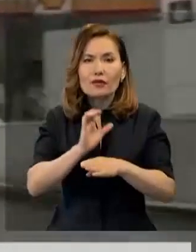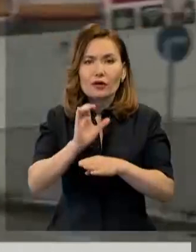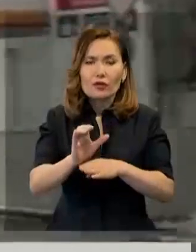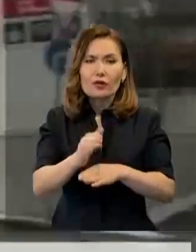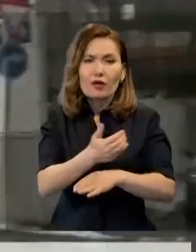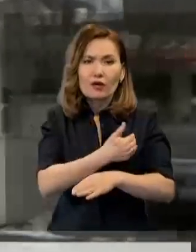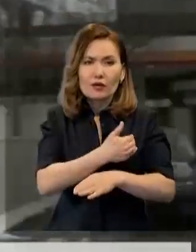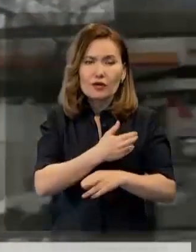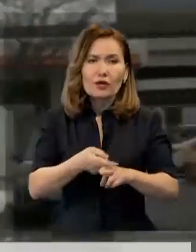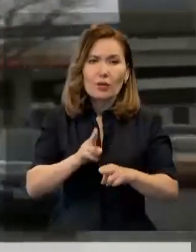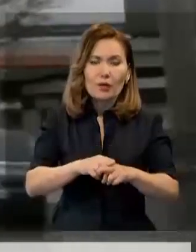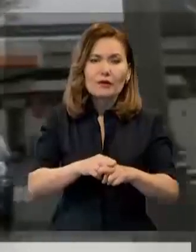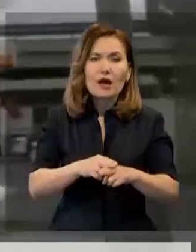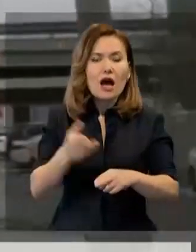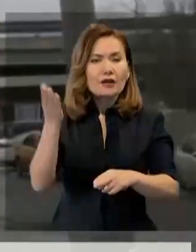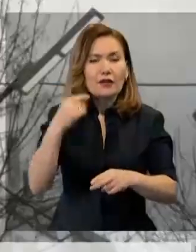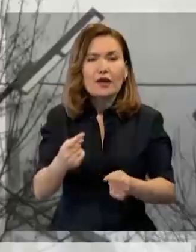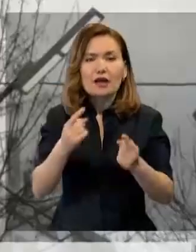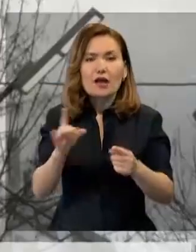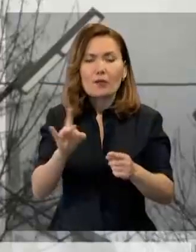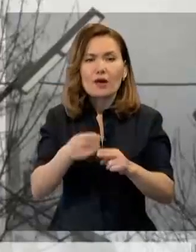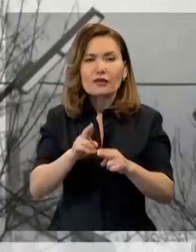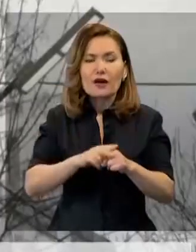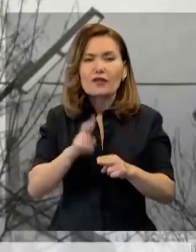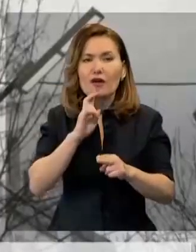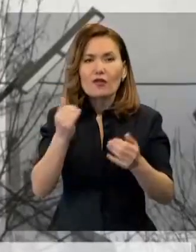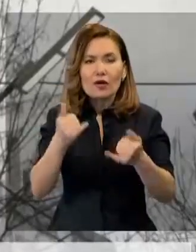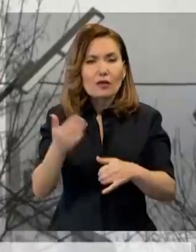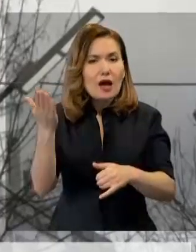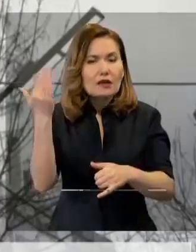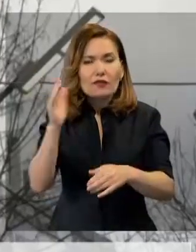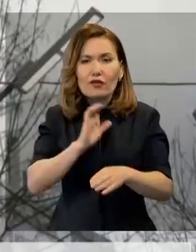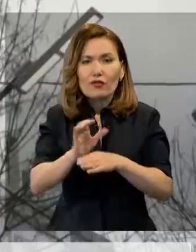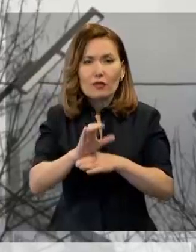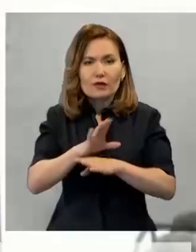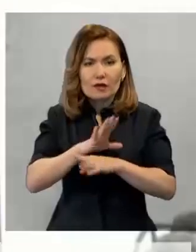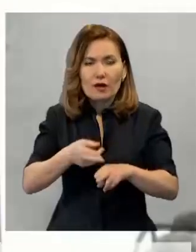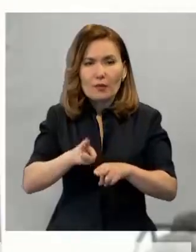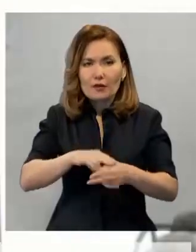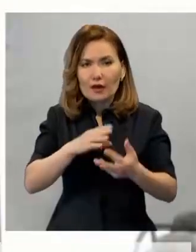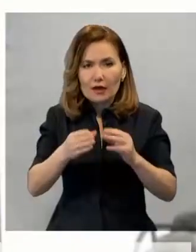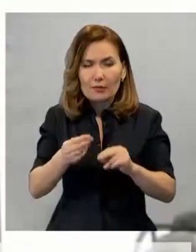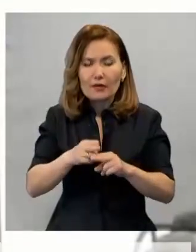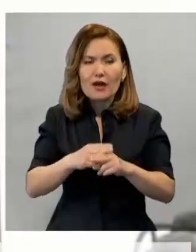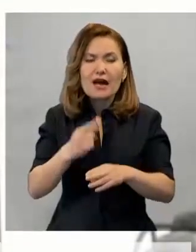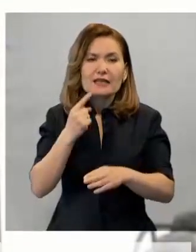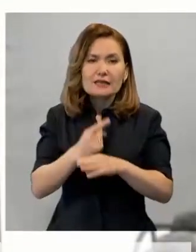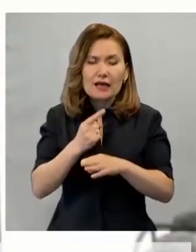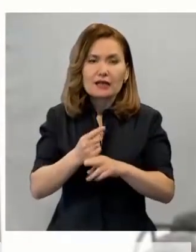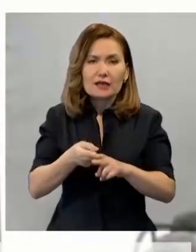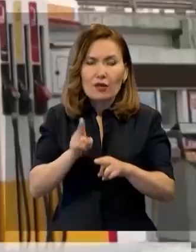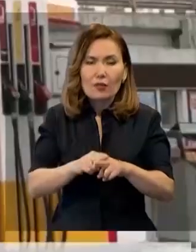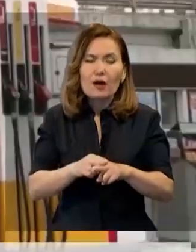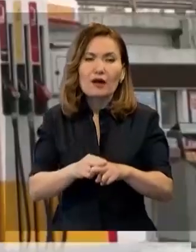ниетті екенін жеткізді. Ұйым бұрын соңды мұндай ірі көлемде шикізат шығарылмағанын айтады. Сарапшылар осындай шараның арқасында санкциялардың кері